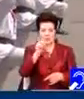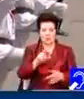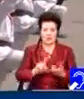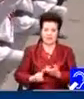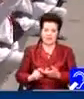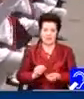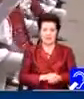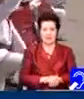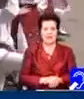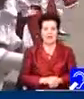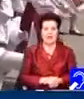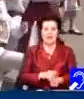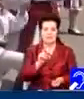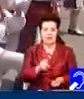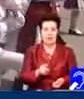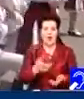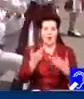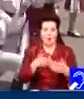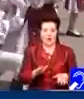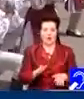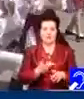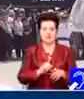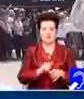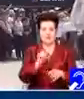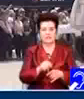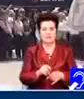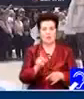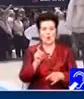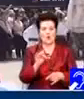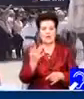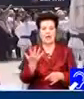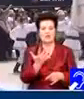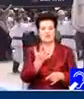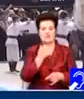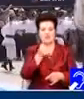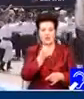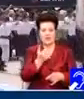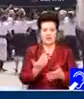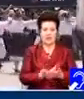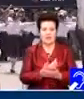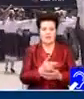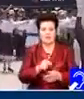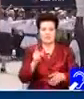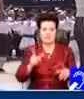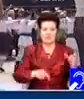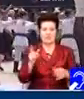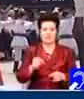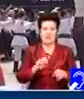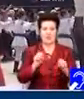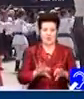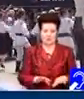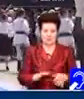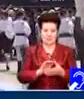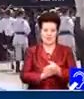personalități notorii din arta tradițională coregrafică. Suntem a 5-a oară la acest festival. Am reușit